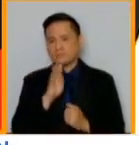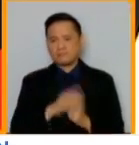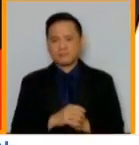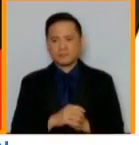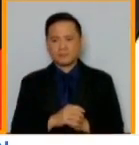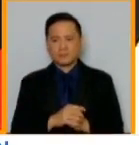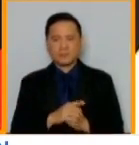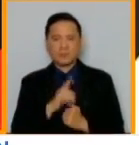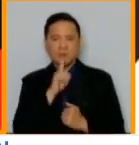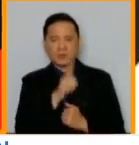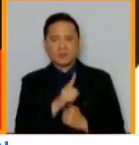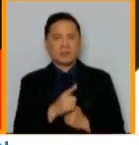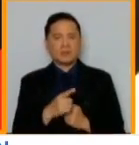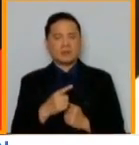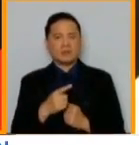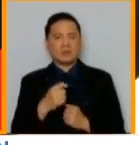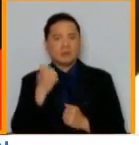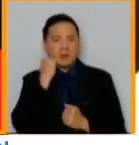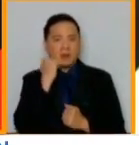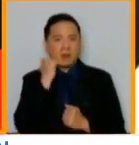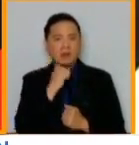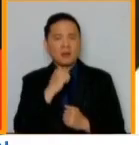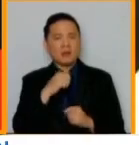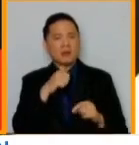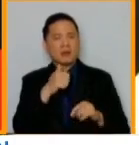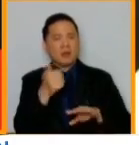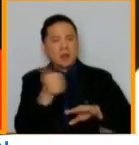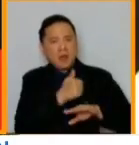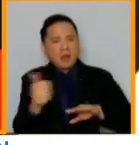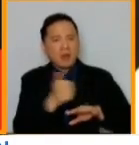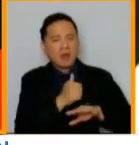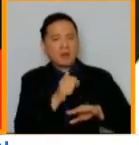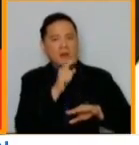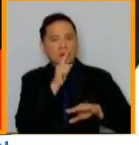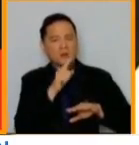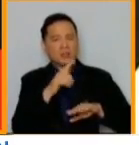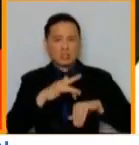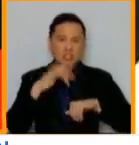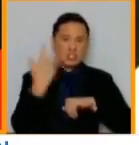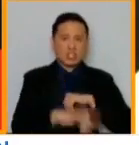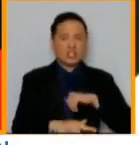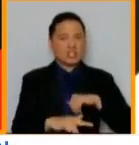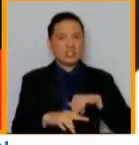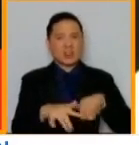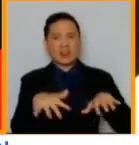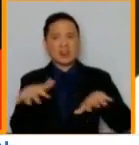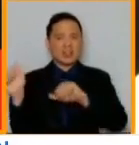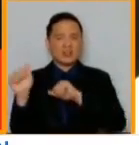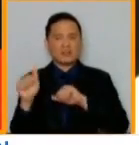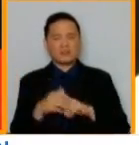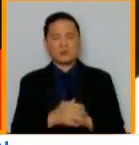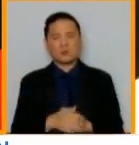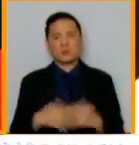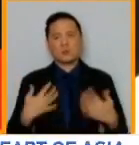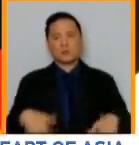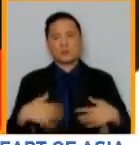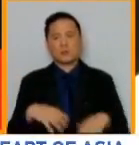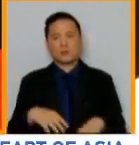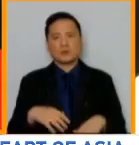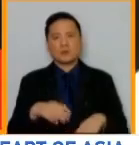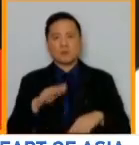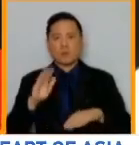Kaya malaking abala po yun. Mga ganitong oras po, alis namin. Kasi darating kami bukas na, ng gabi rin. Kaya